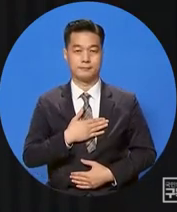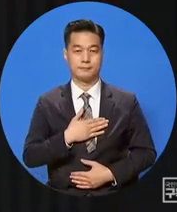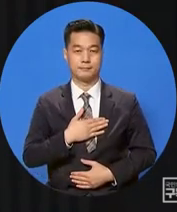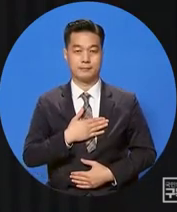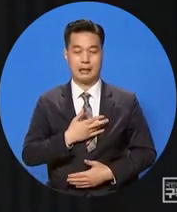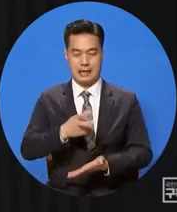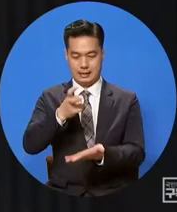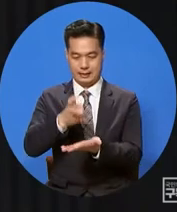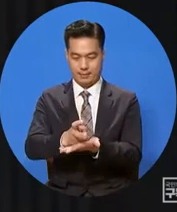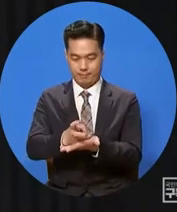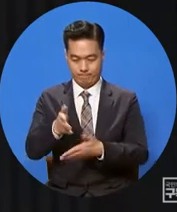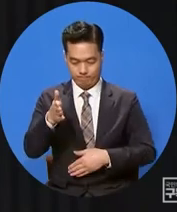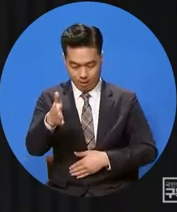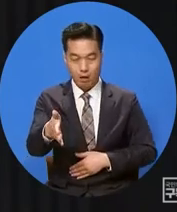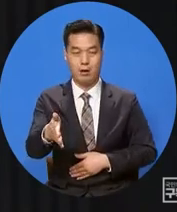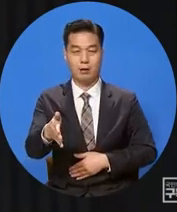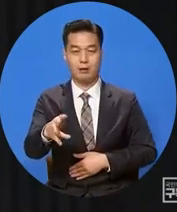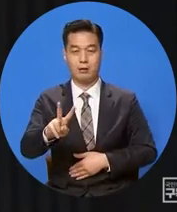사법직에서